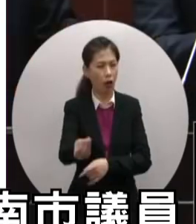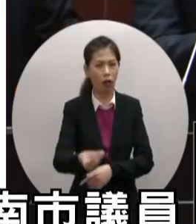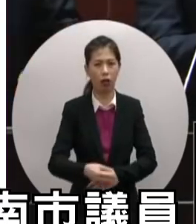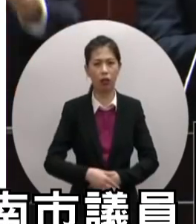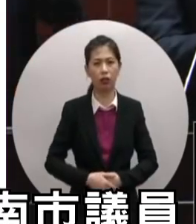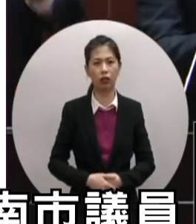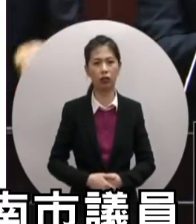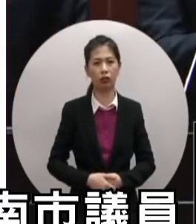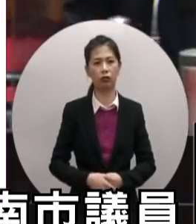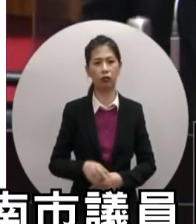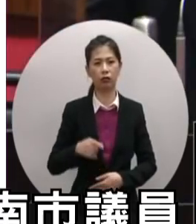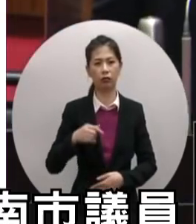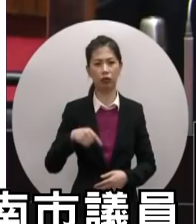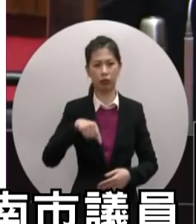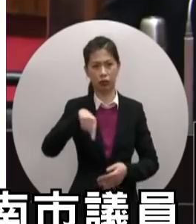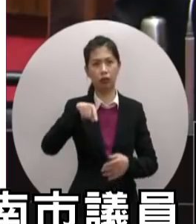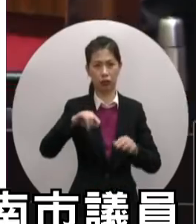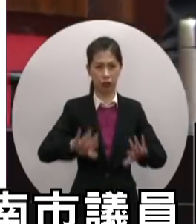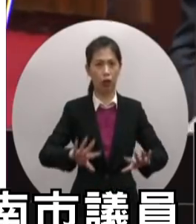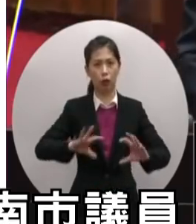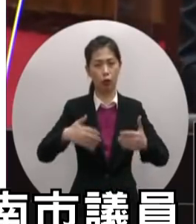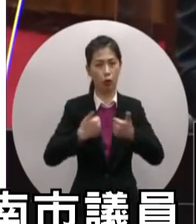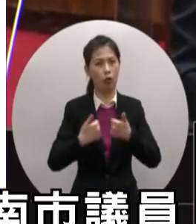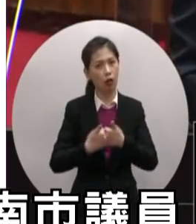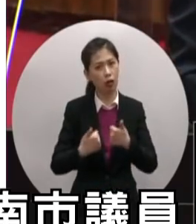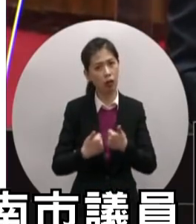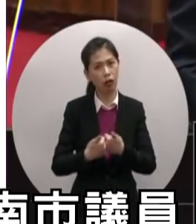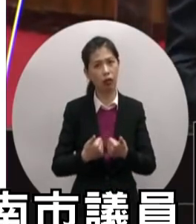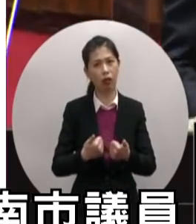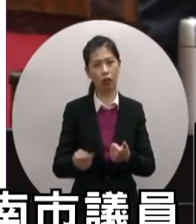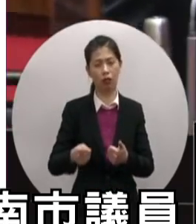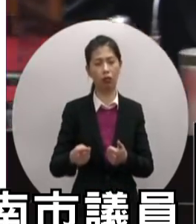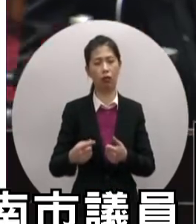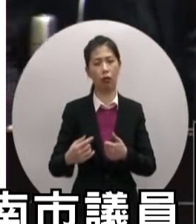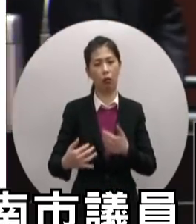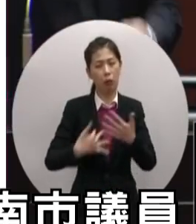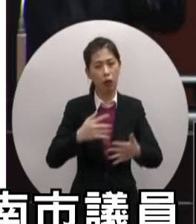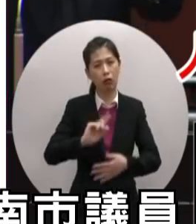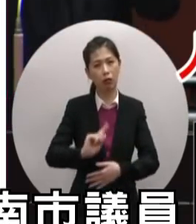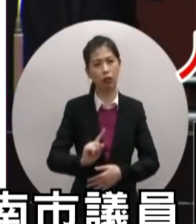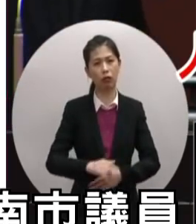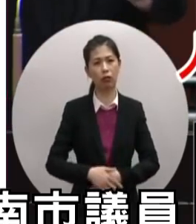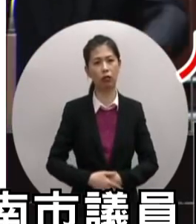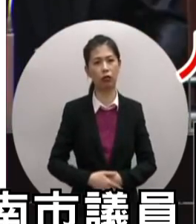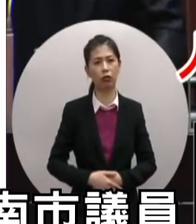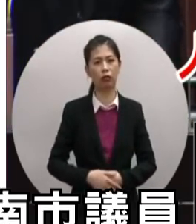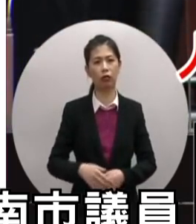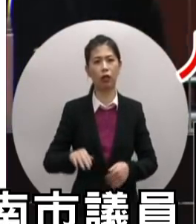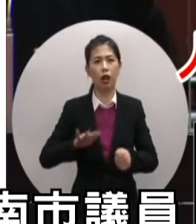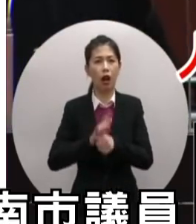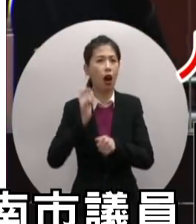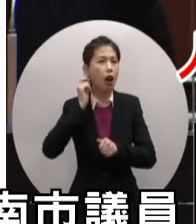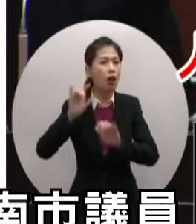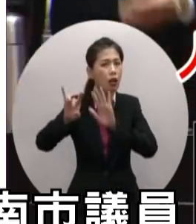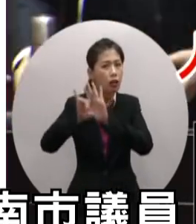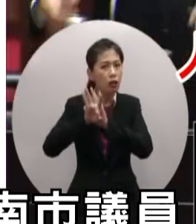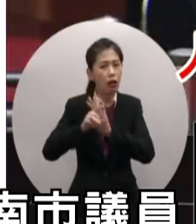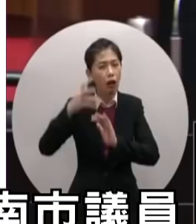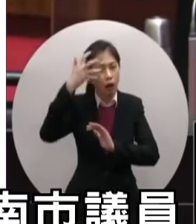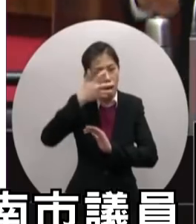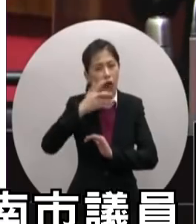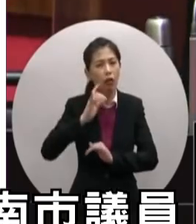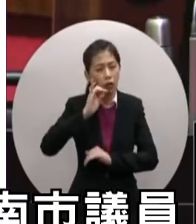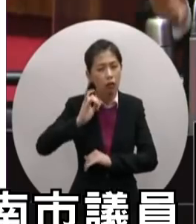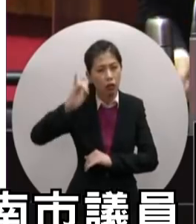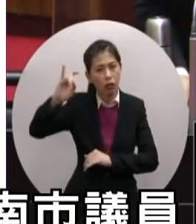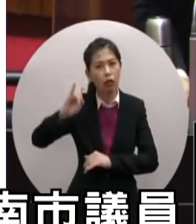院长他转移这个焦点转移的太差了。不过应该要让这个问题也不是他能回答，应该